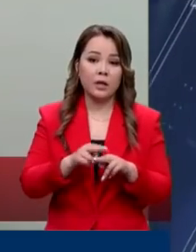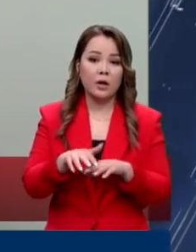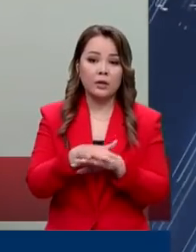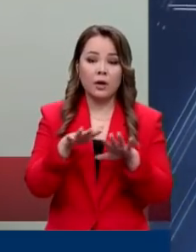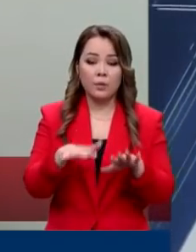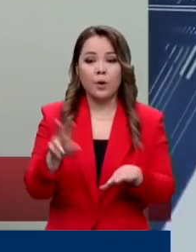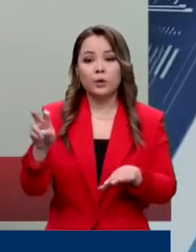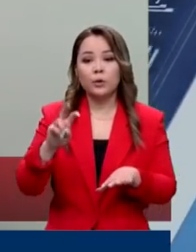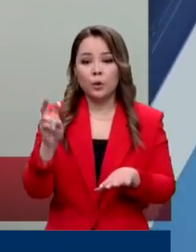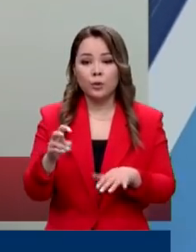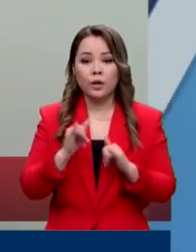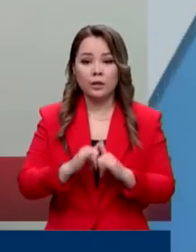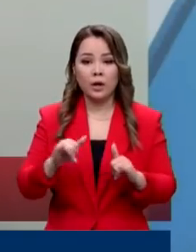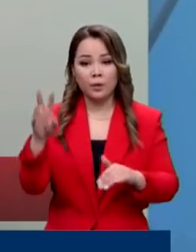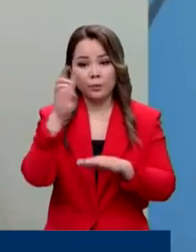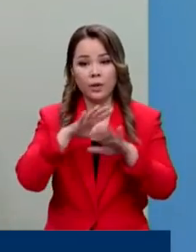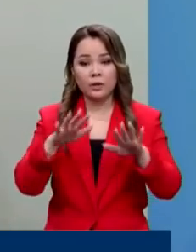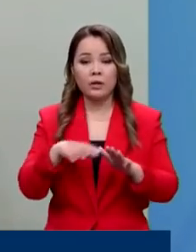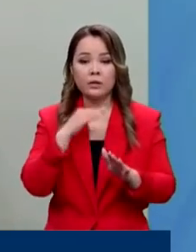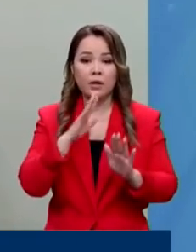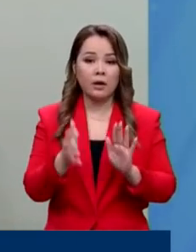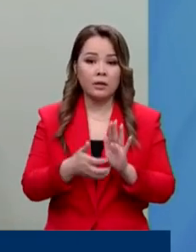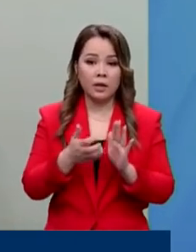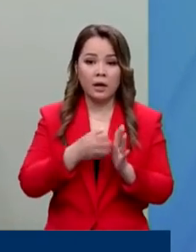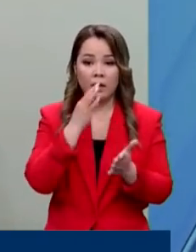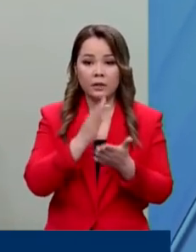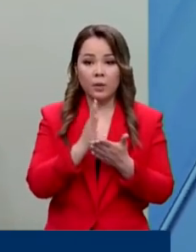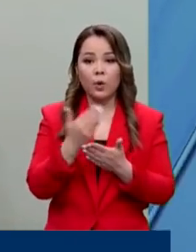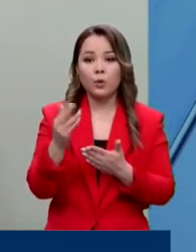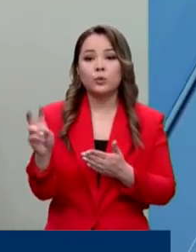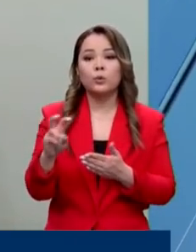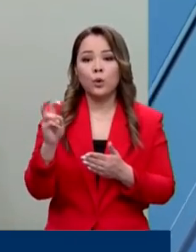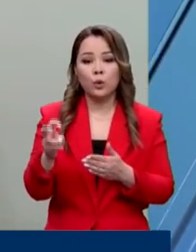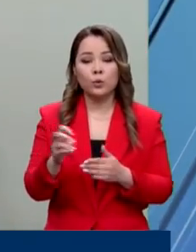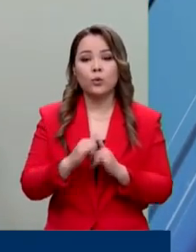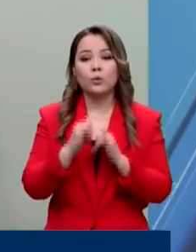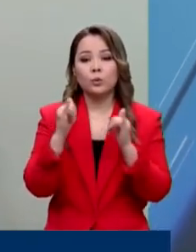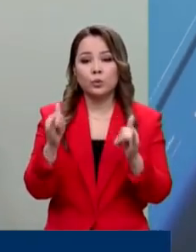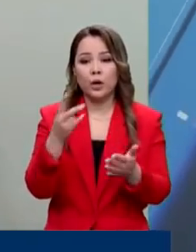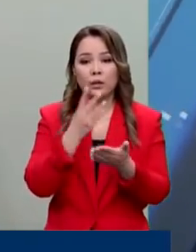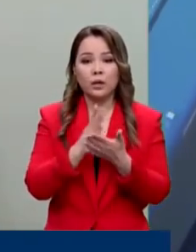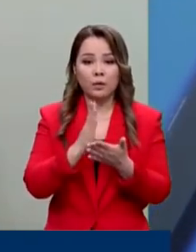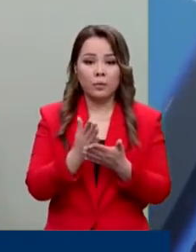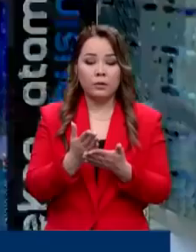доллар осы дамушы мемлекеттерде тапшылыққа ұшырайды да, ол доллардың күшеюіне әкеледі.